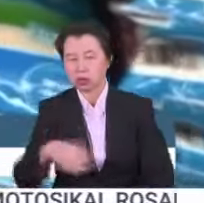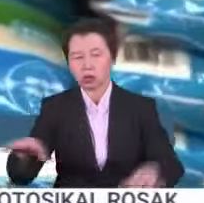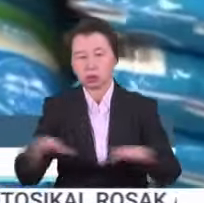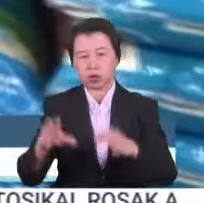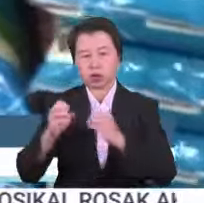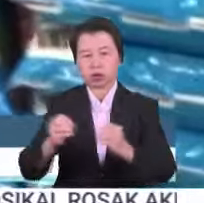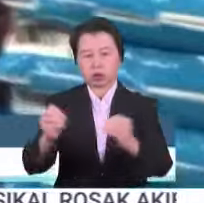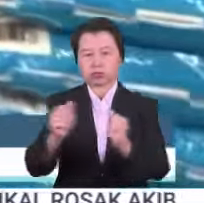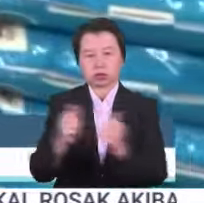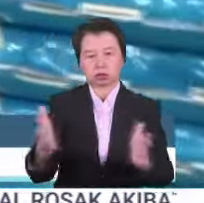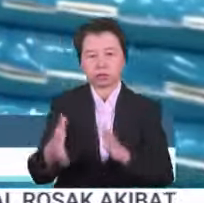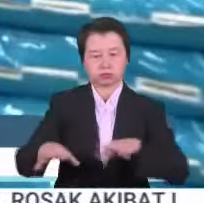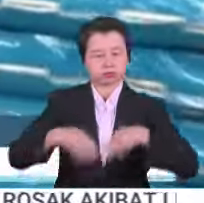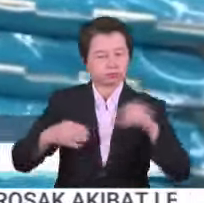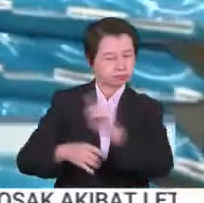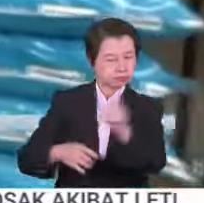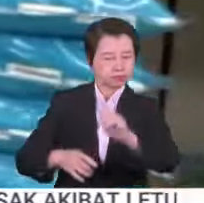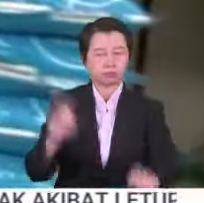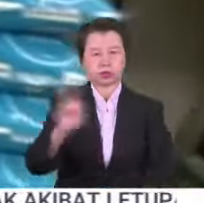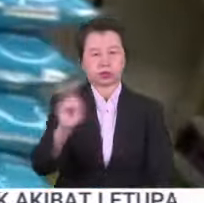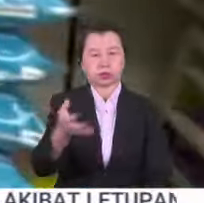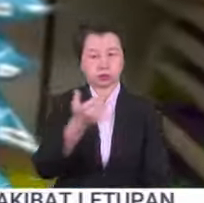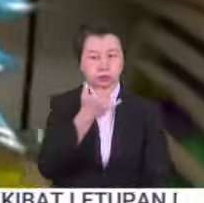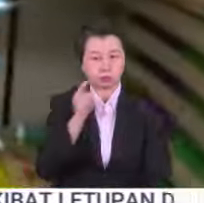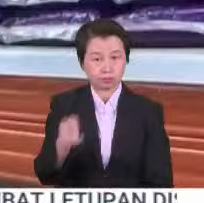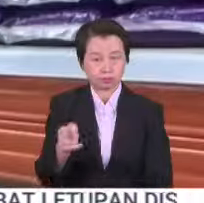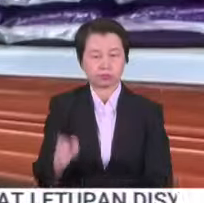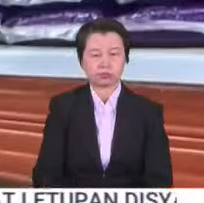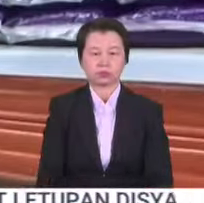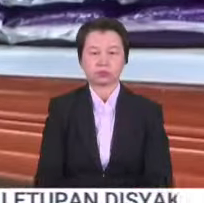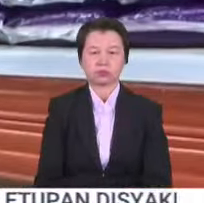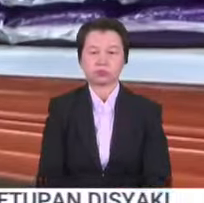operasi ini tanpa kompromi kepada mana-mana pihak